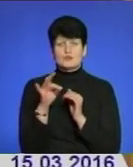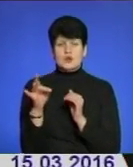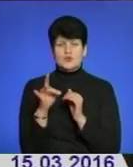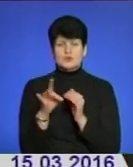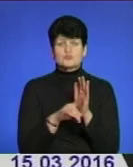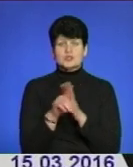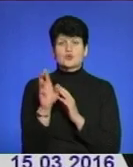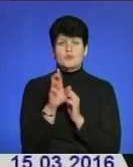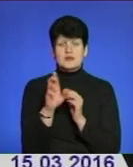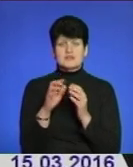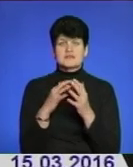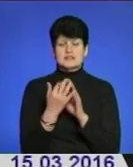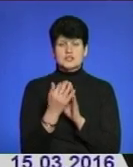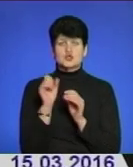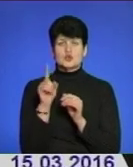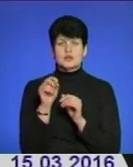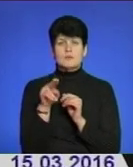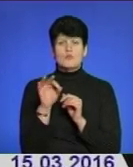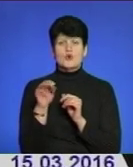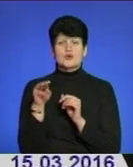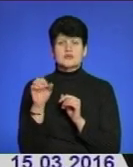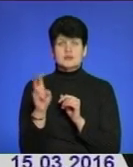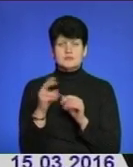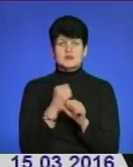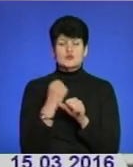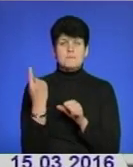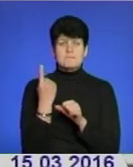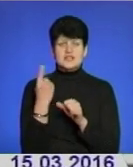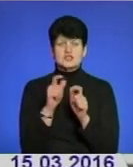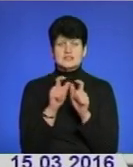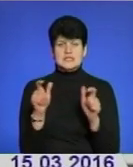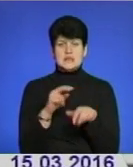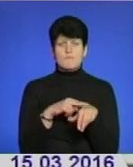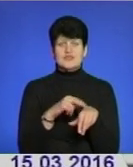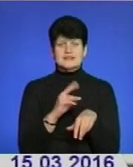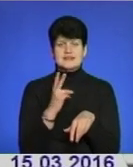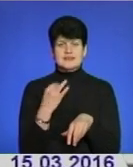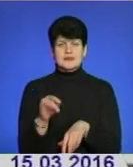початку березня у селищі Золотий Потік вже працює перша в Україні станція поліцейських.